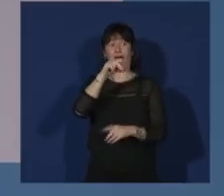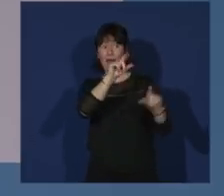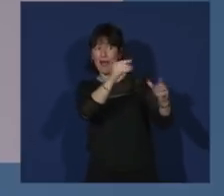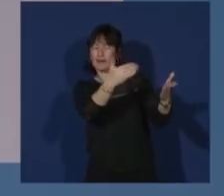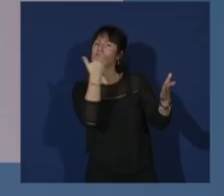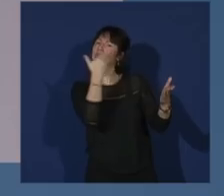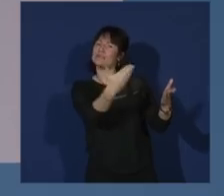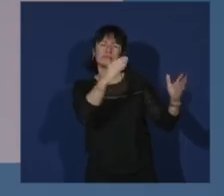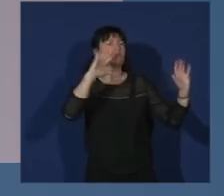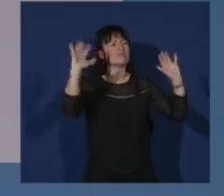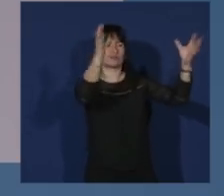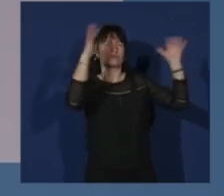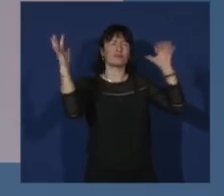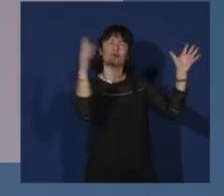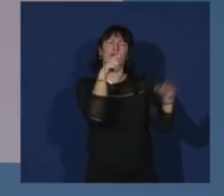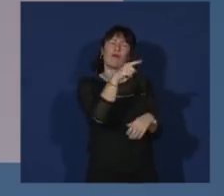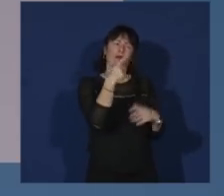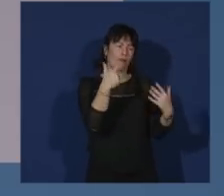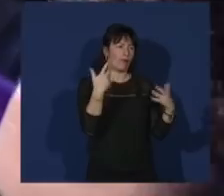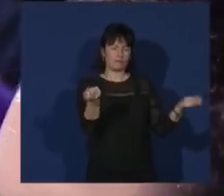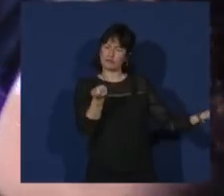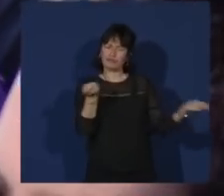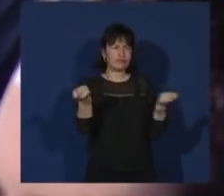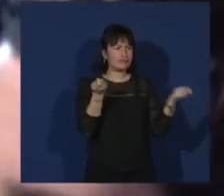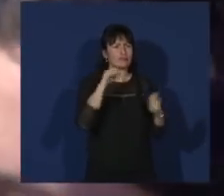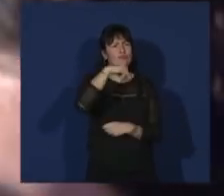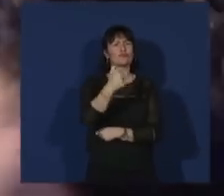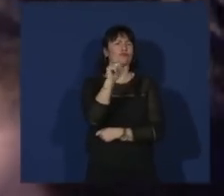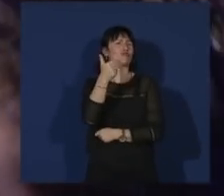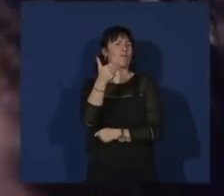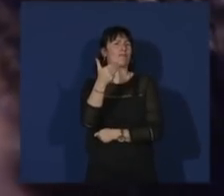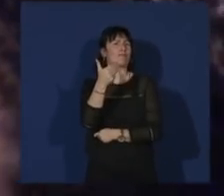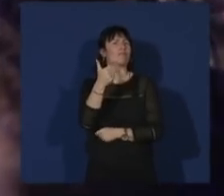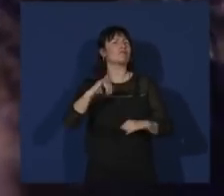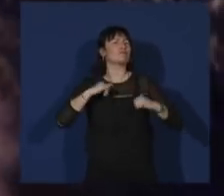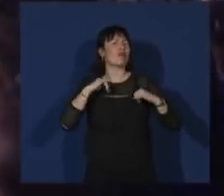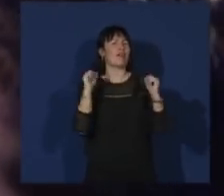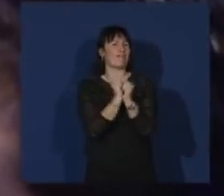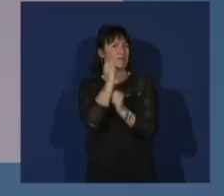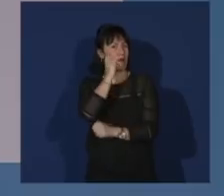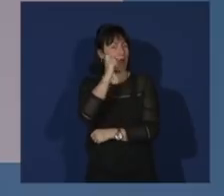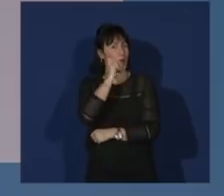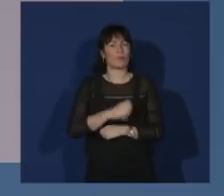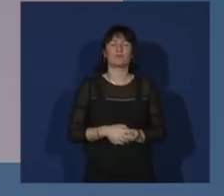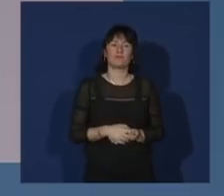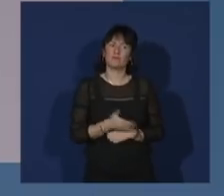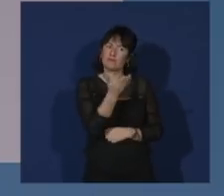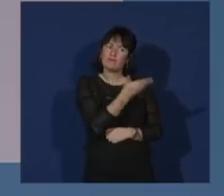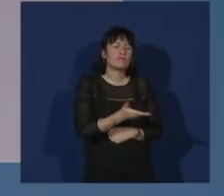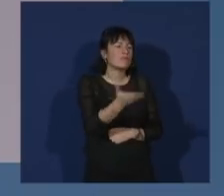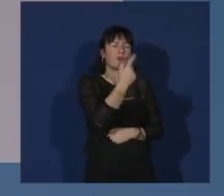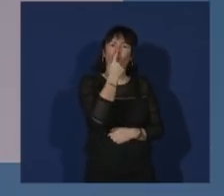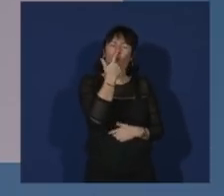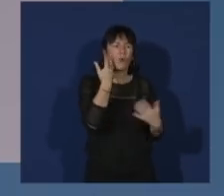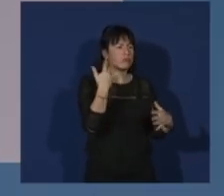à toi de diriger avec brio les jeunes avec Macron. Vous êtes bien plus ce que les jeunes sont